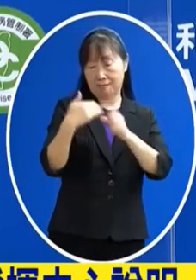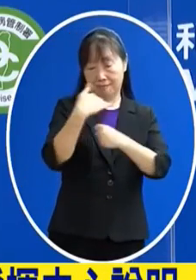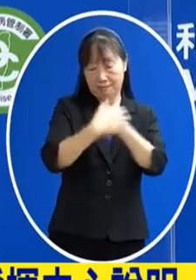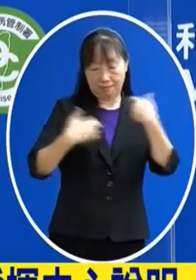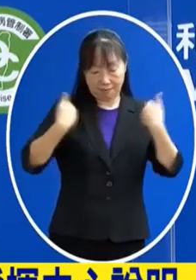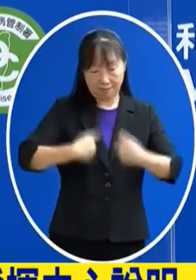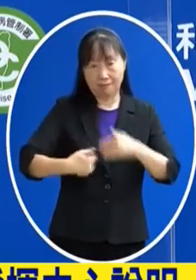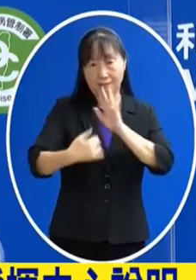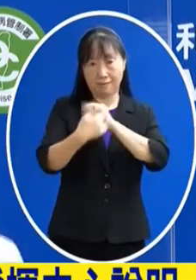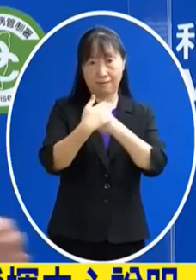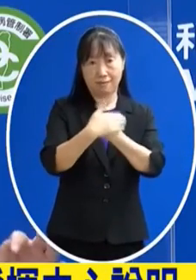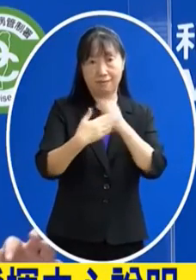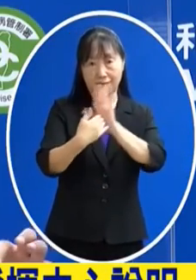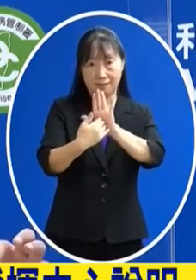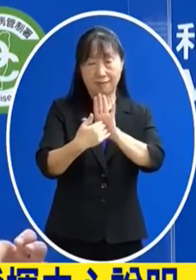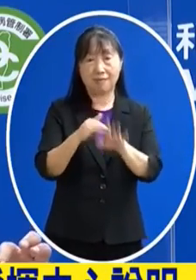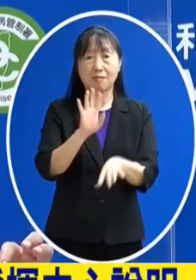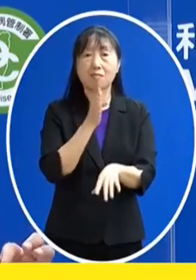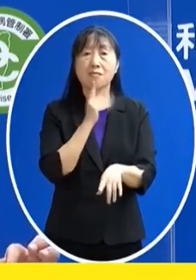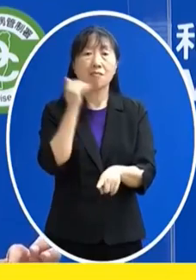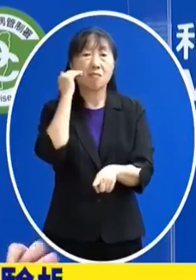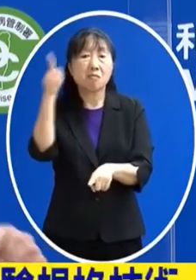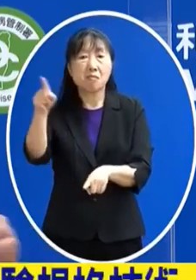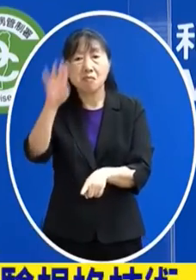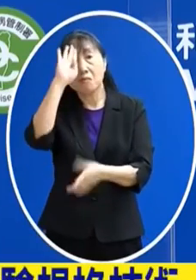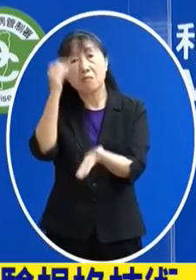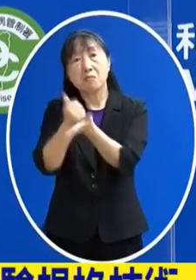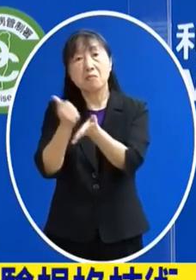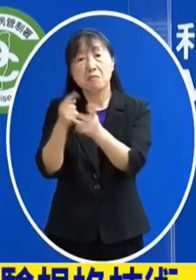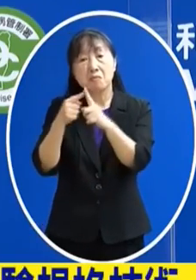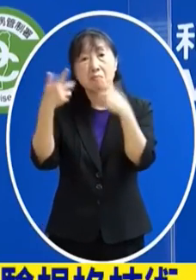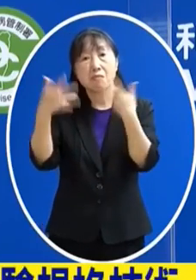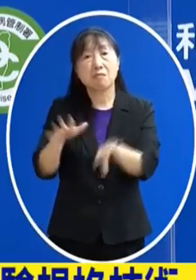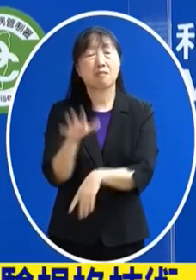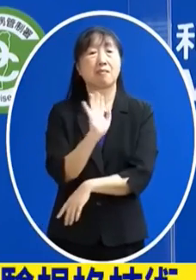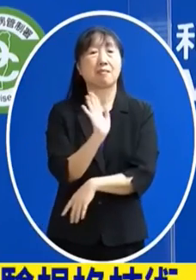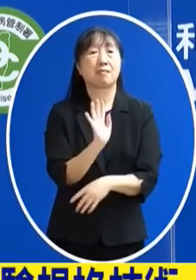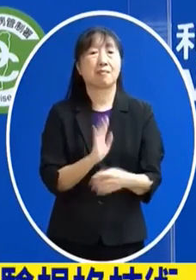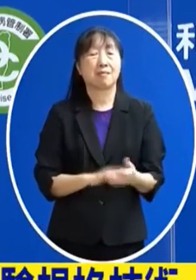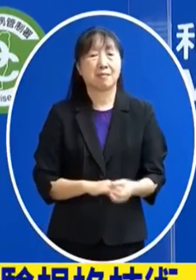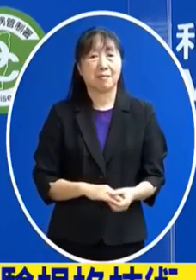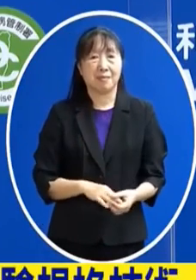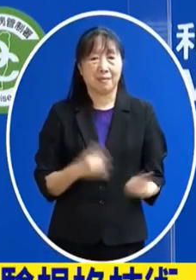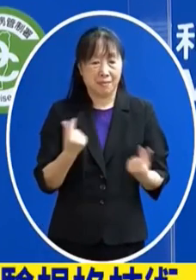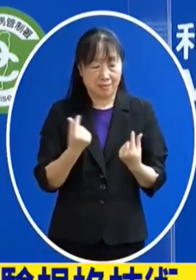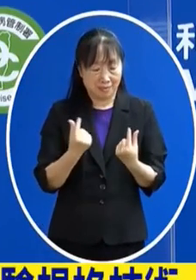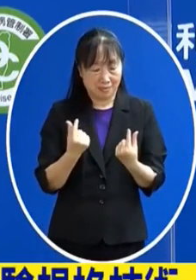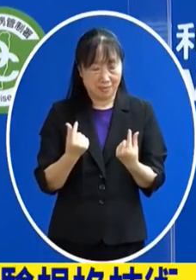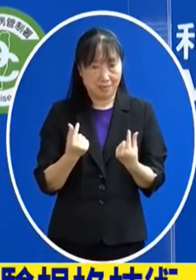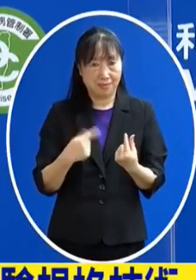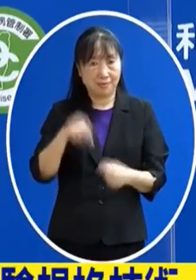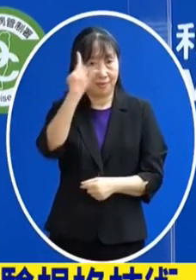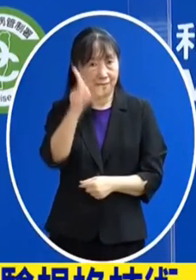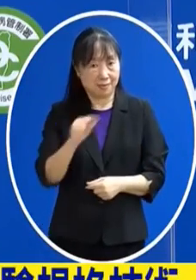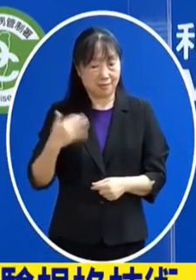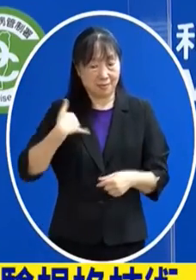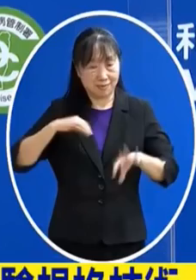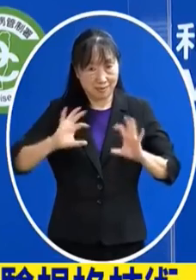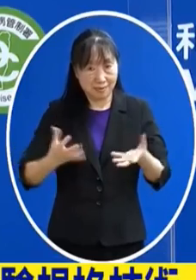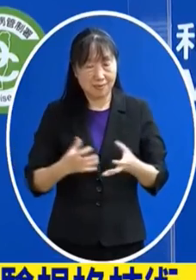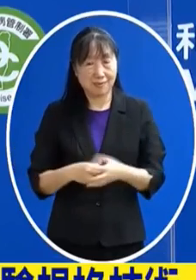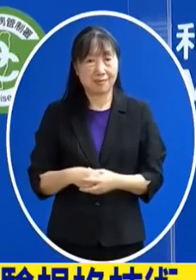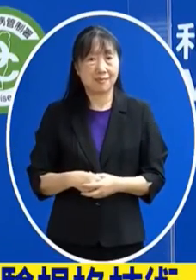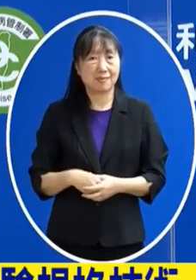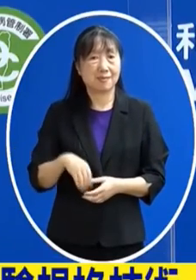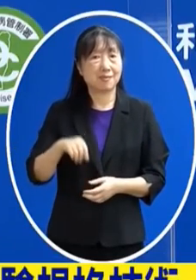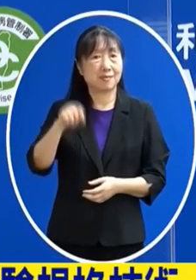防护很好。可是它本身就确诊的人很多啊。比如说我们现在到，我们看有意大利、法国，对不